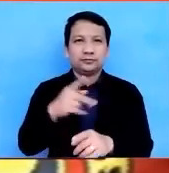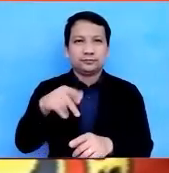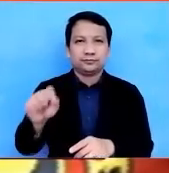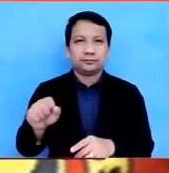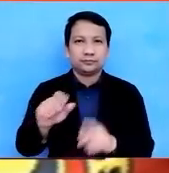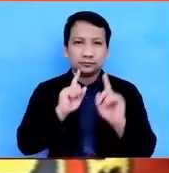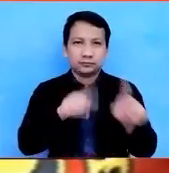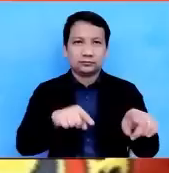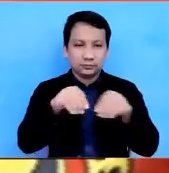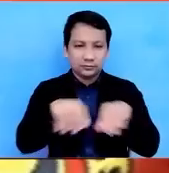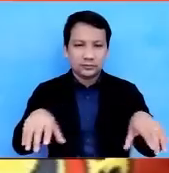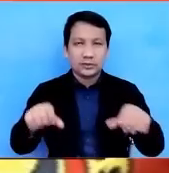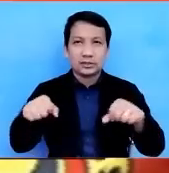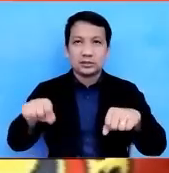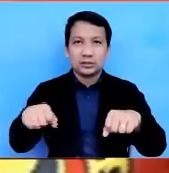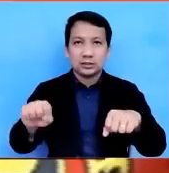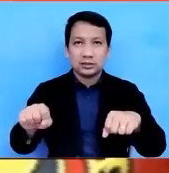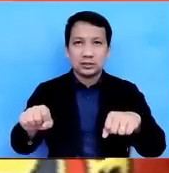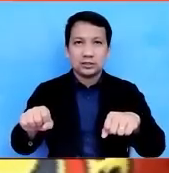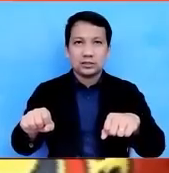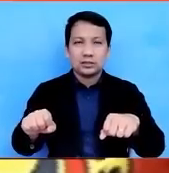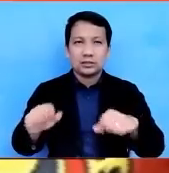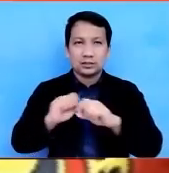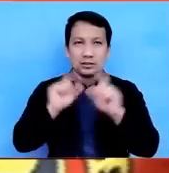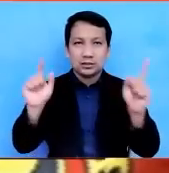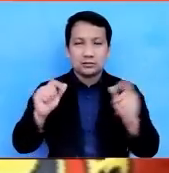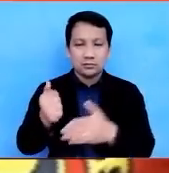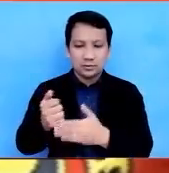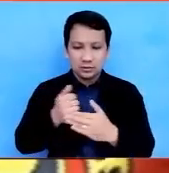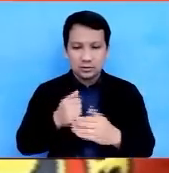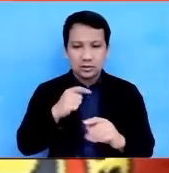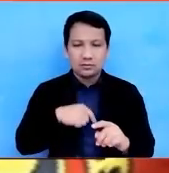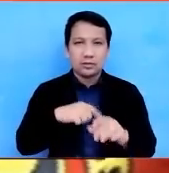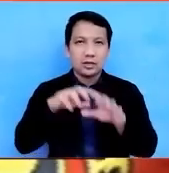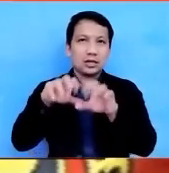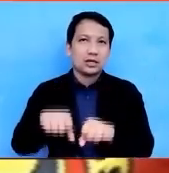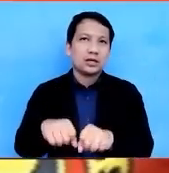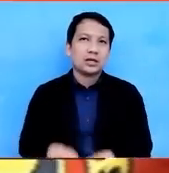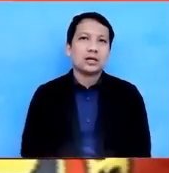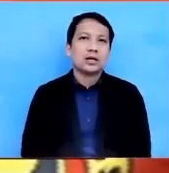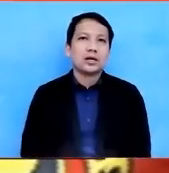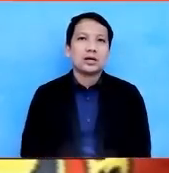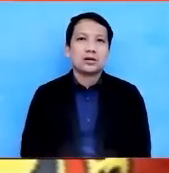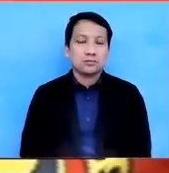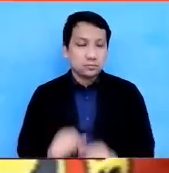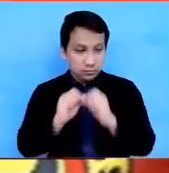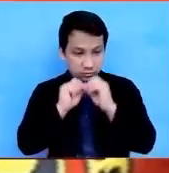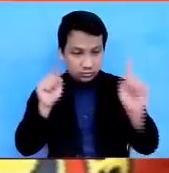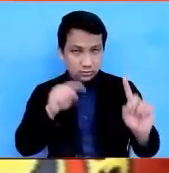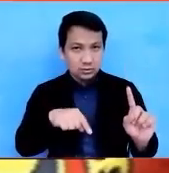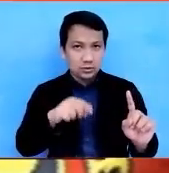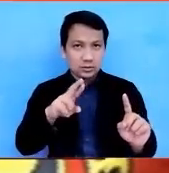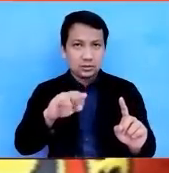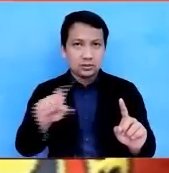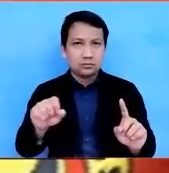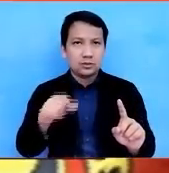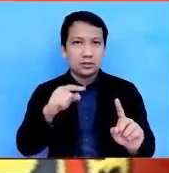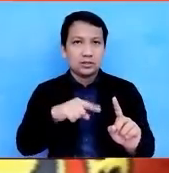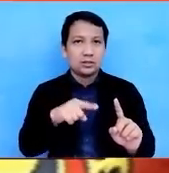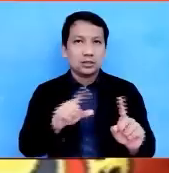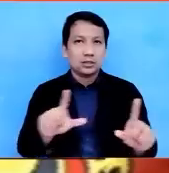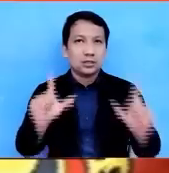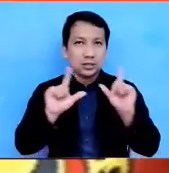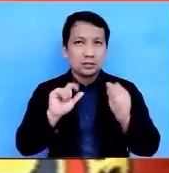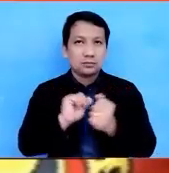ang nawawala niyang motor. Pero sa halip na tulungan, hinuli daw siya. At nagulat na lang daw si Rivero na isa na pala siyang suspect